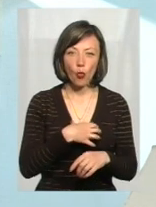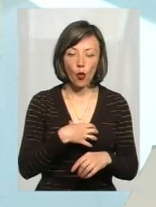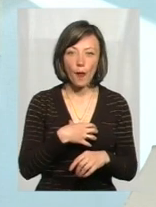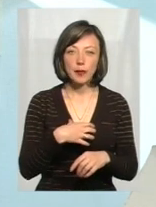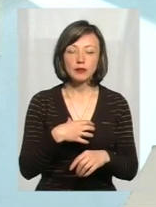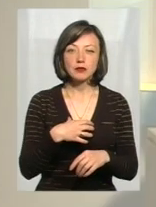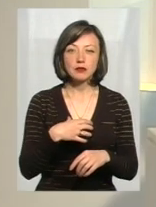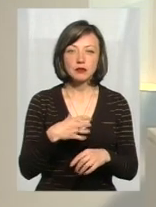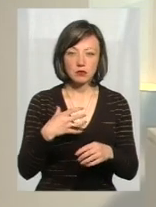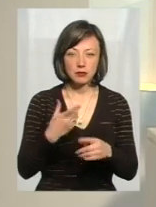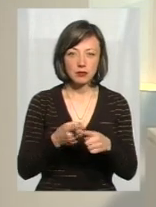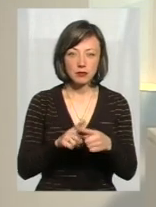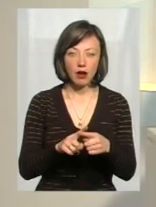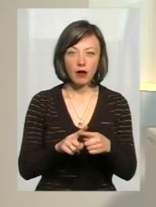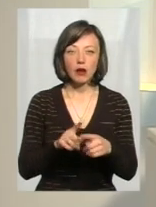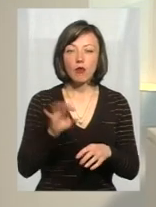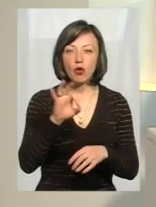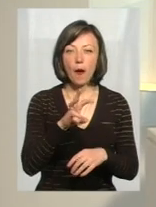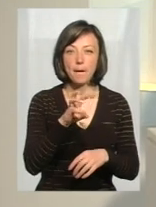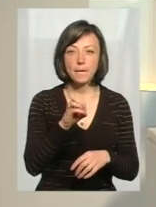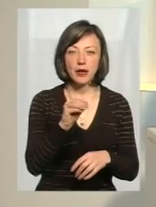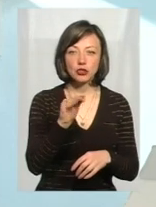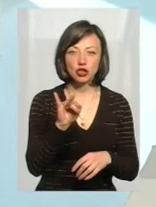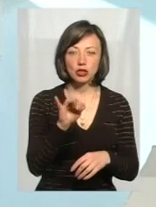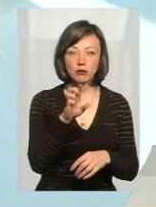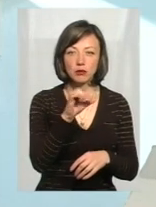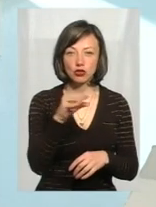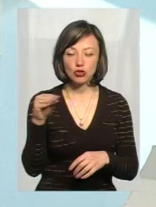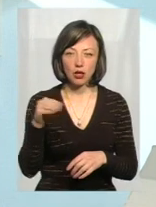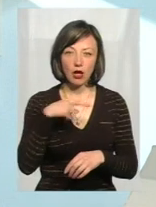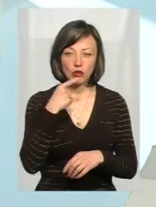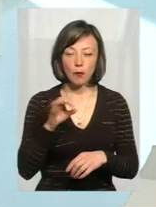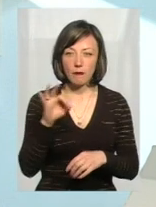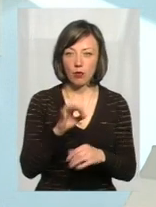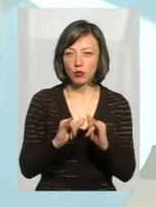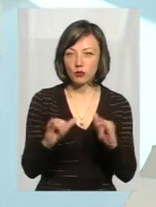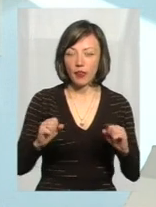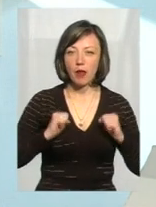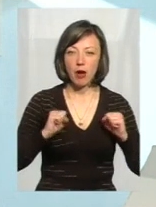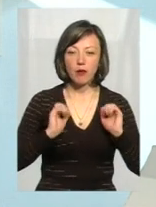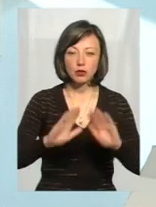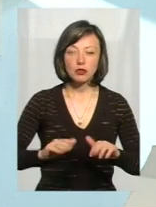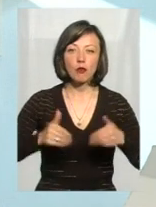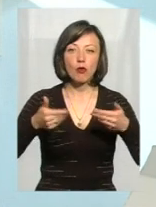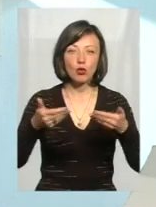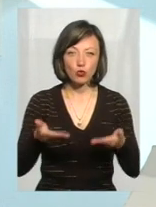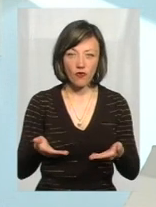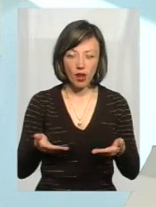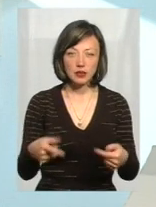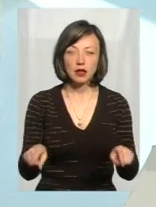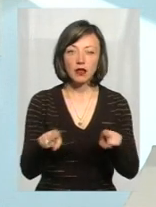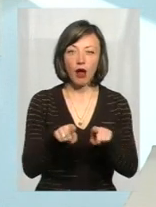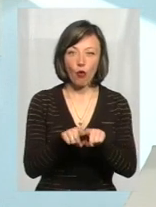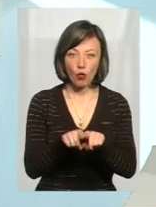ключового козиря. Ну і, звичайно, я кажу і про Меджибіж, тому що ми розвиваємось, намагаємось запропонувати